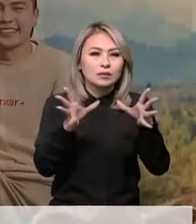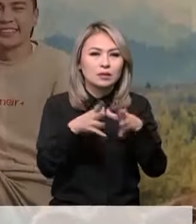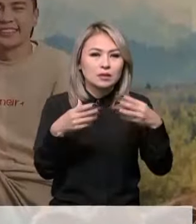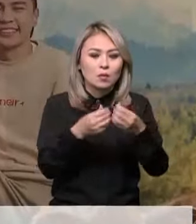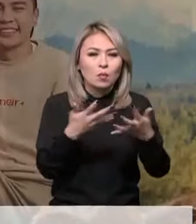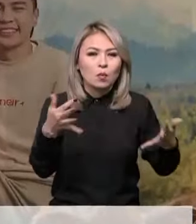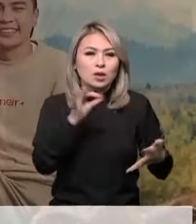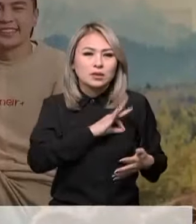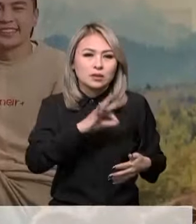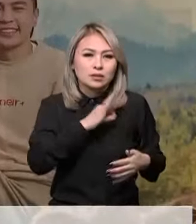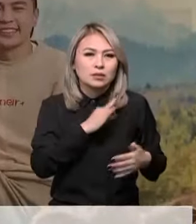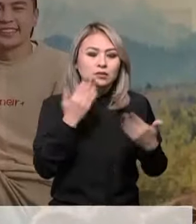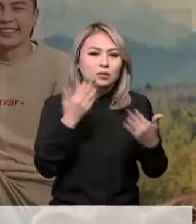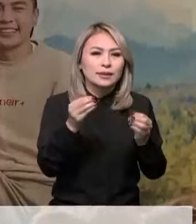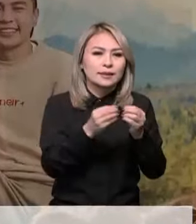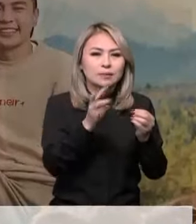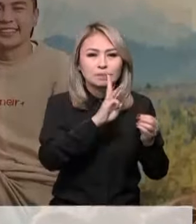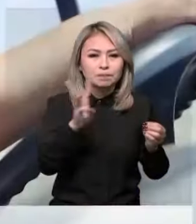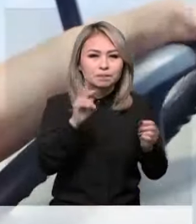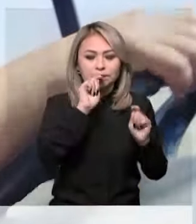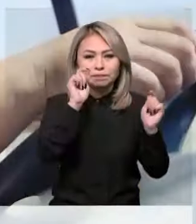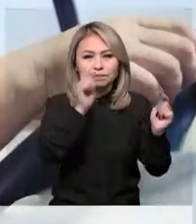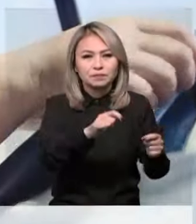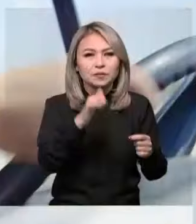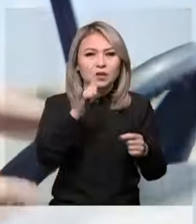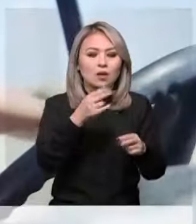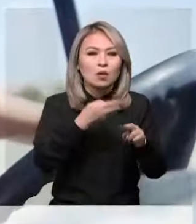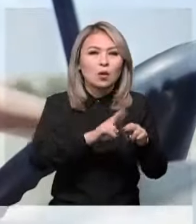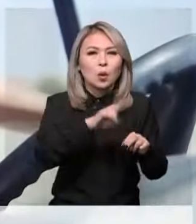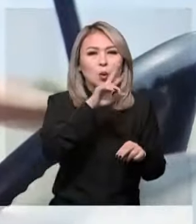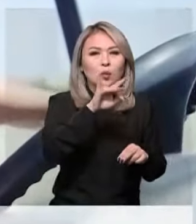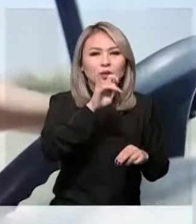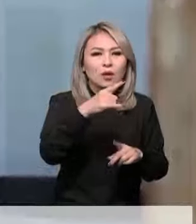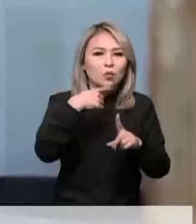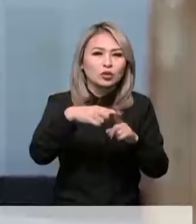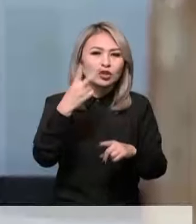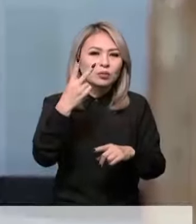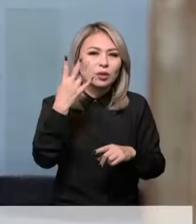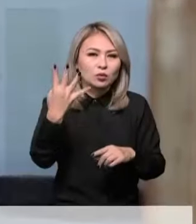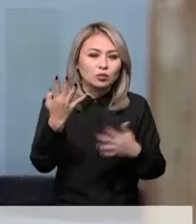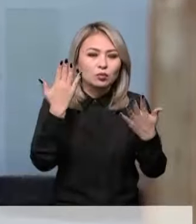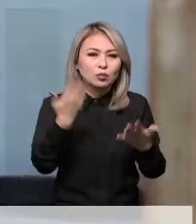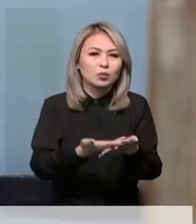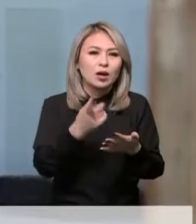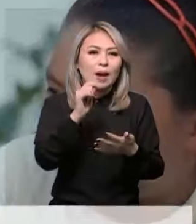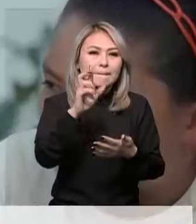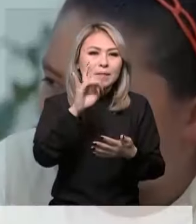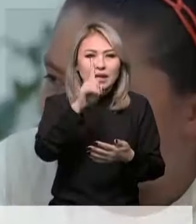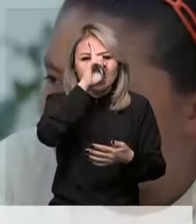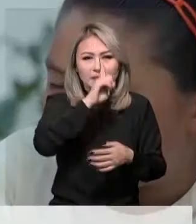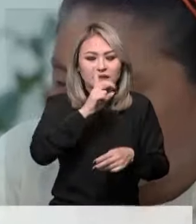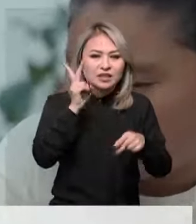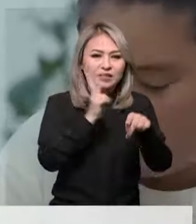ең көп табыс тапқан отбасы 10 миллион теңгеге ие болады. Құнар Плюс реалити шоуы 24 бөлімнен тұрады. Ол хабар арнасынан айына 2